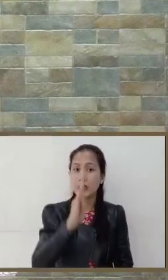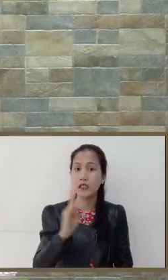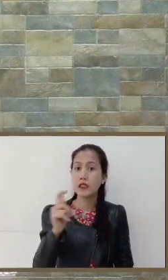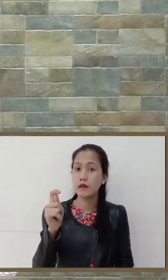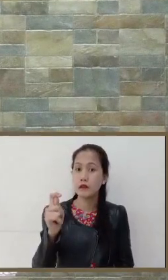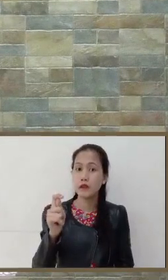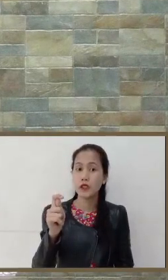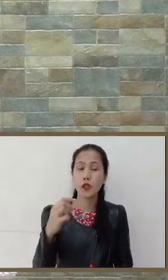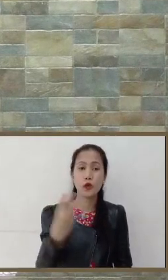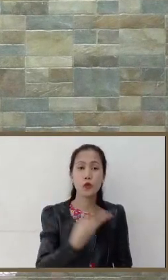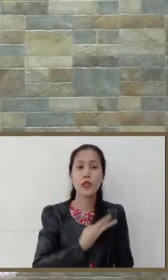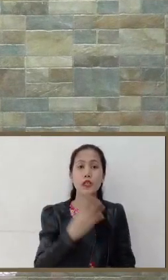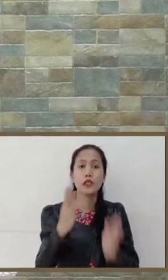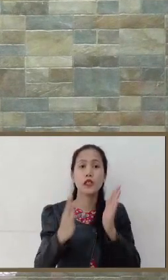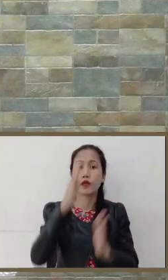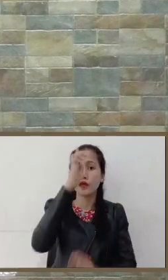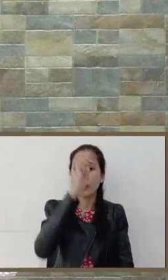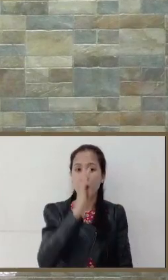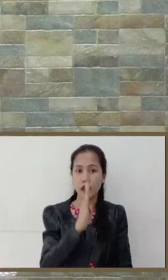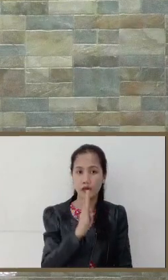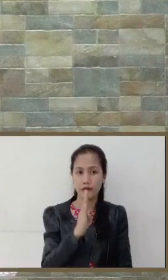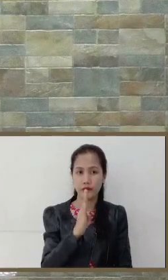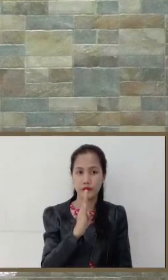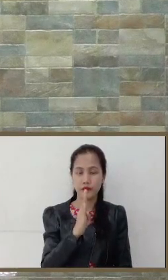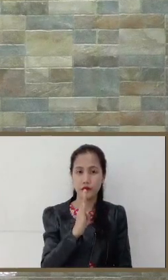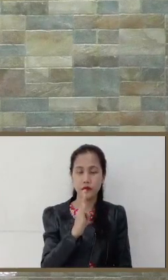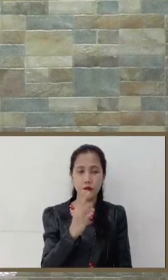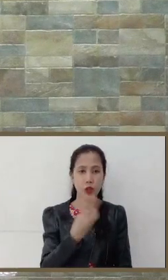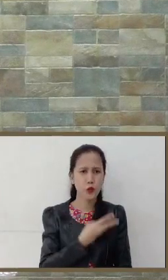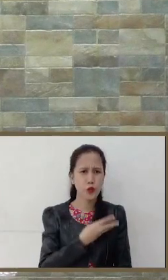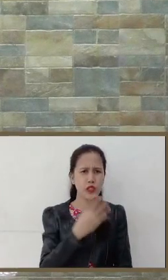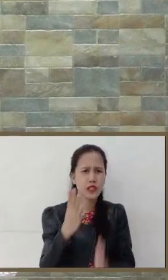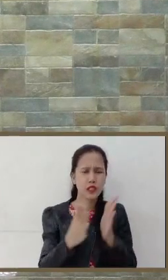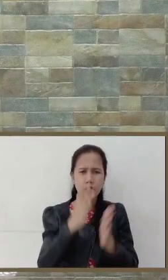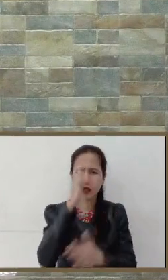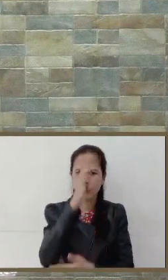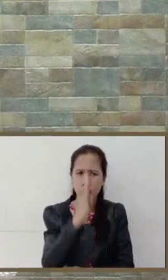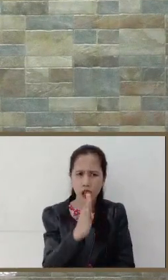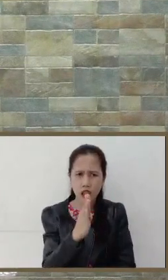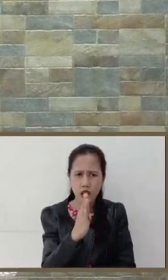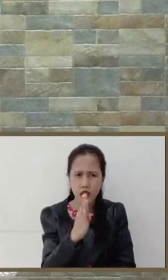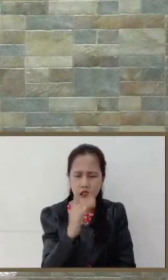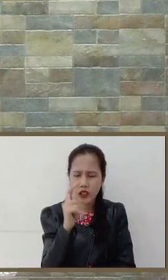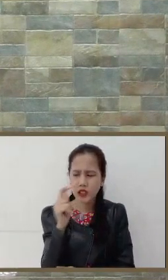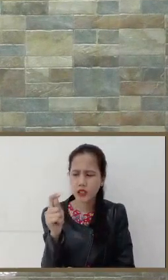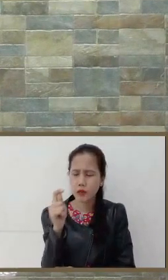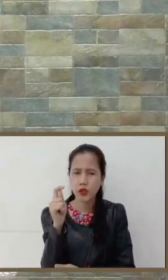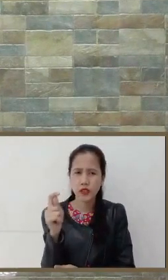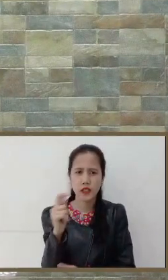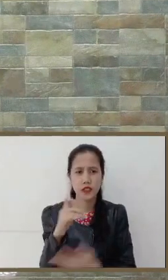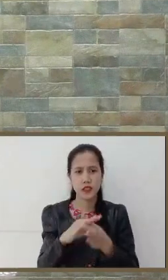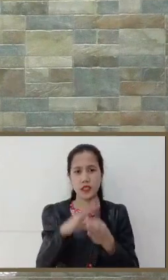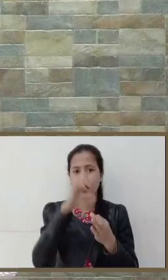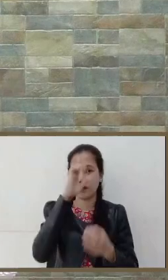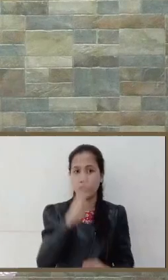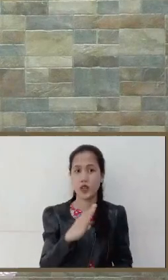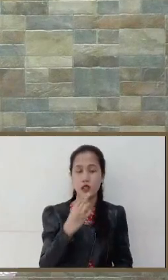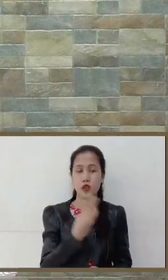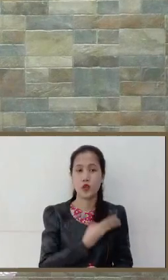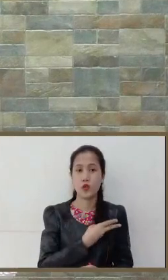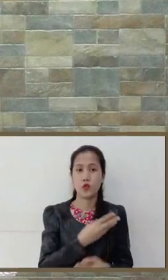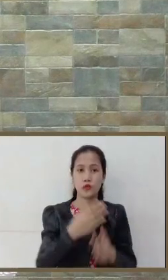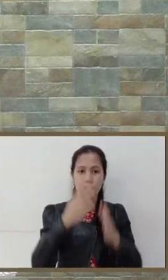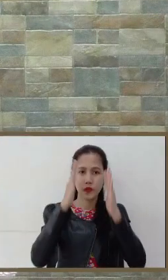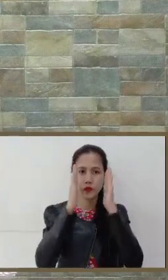pinaglilingkuran. Mga kapatid, sa Diyos tayo naglilingkod, ang reputasyon ng Diyos, ang ating pinagsusumikapan po dito. Mga